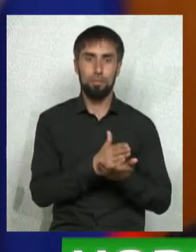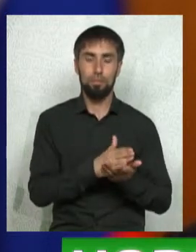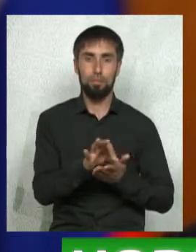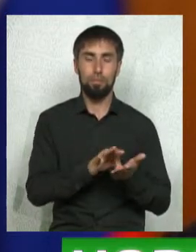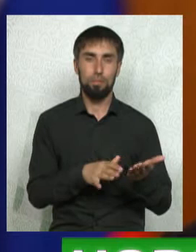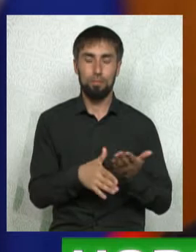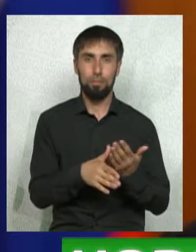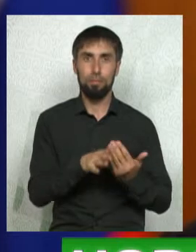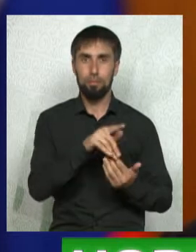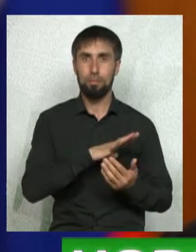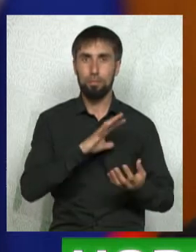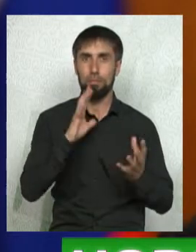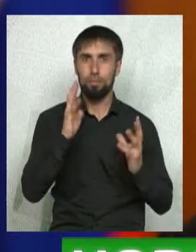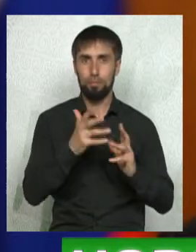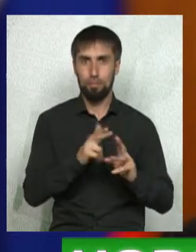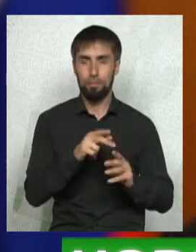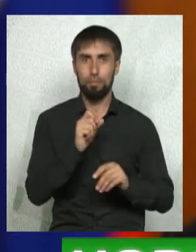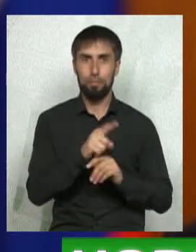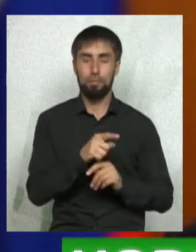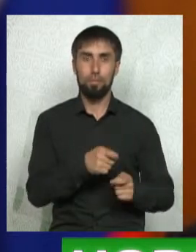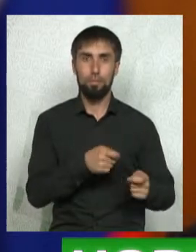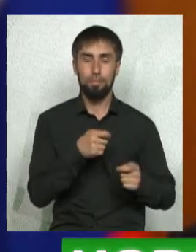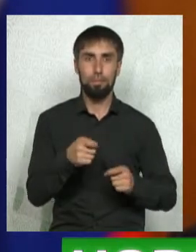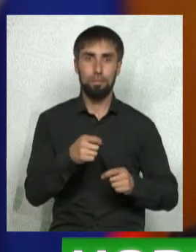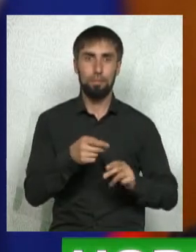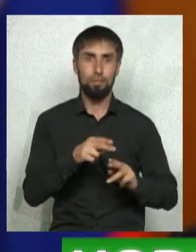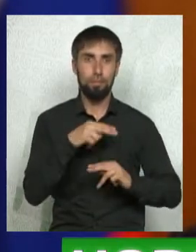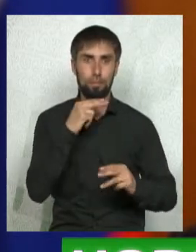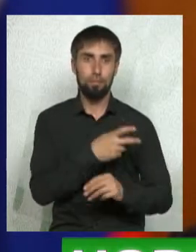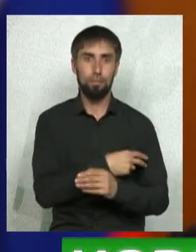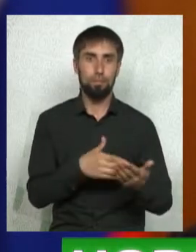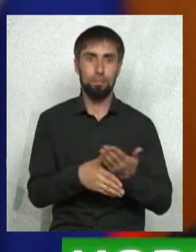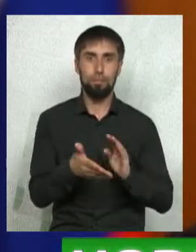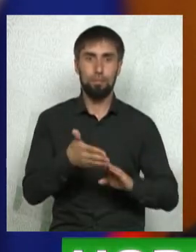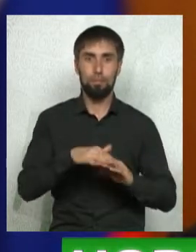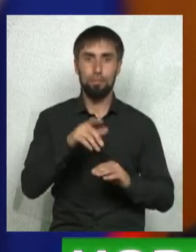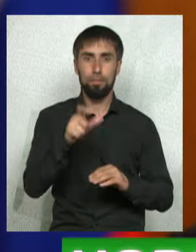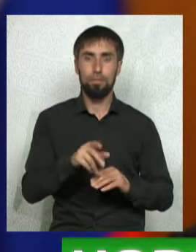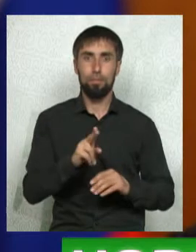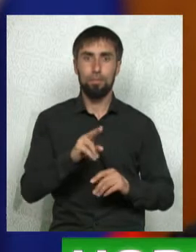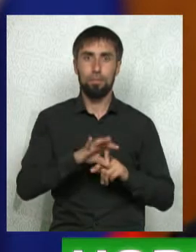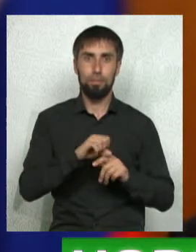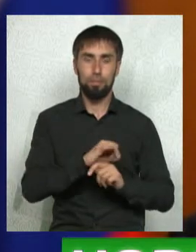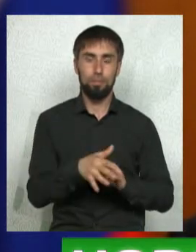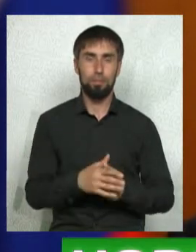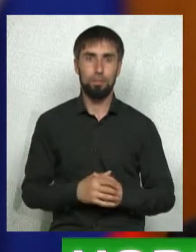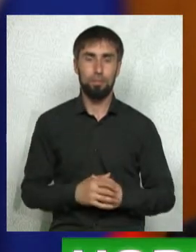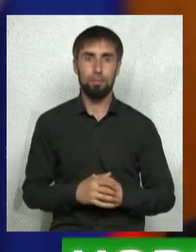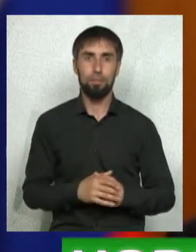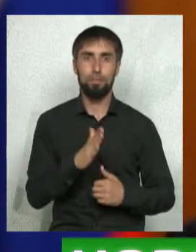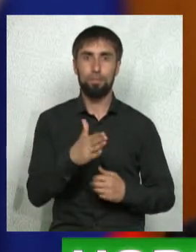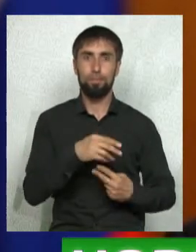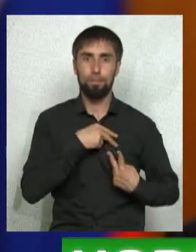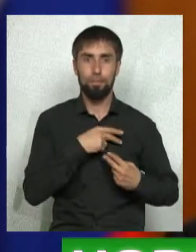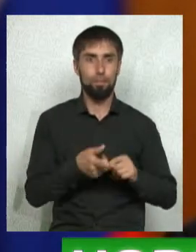помощи легла серьезная задача доставки и оказания медицинской помощи тяжелым пациентам с COVID-19. Ваш труд –